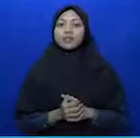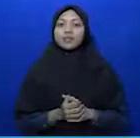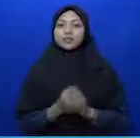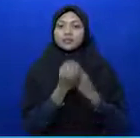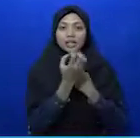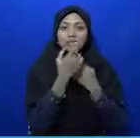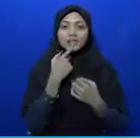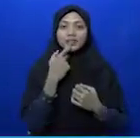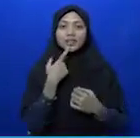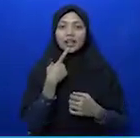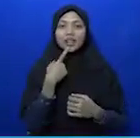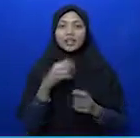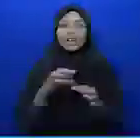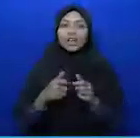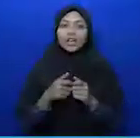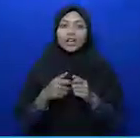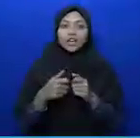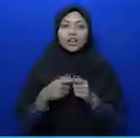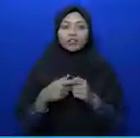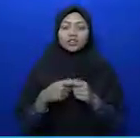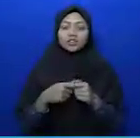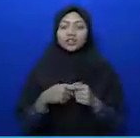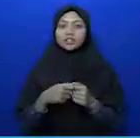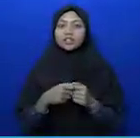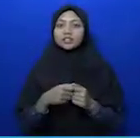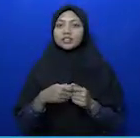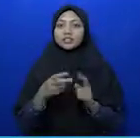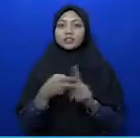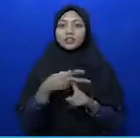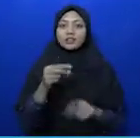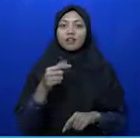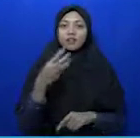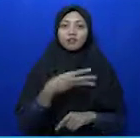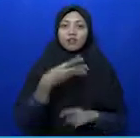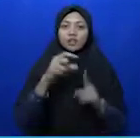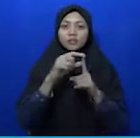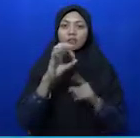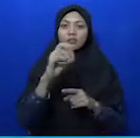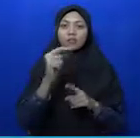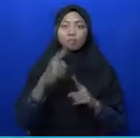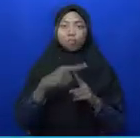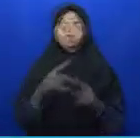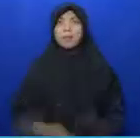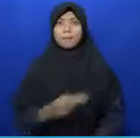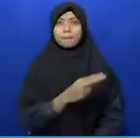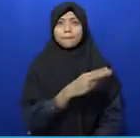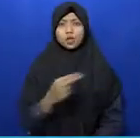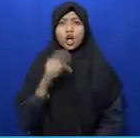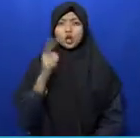Kami persilakan. Jadi saya rasa kita memang harus berusaha kuat